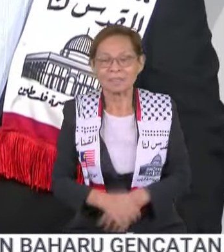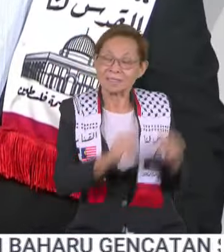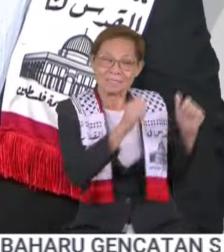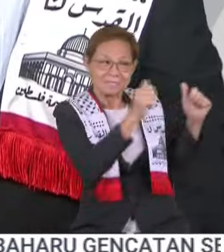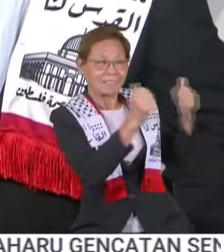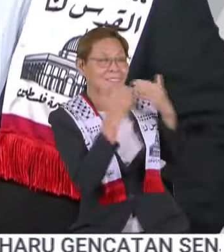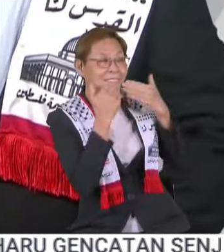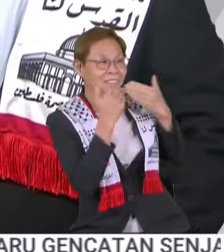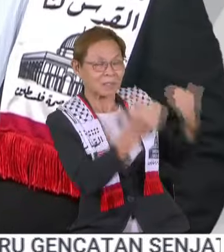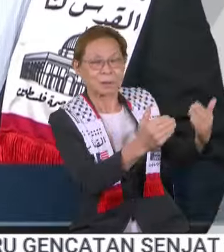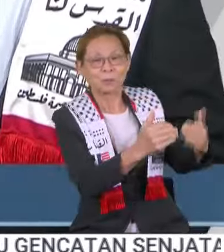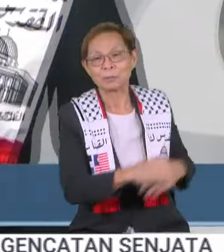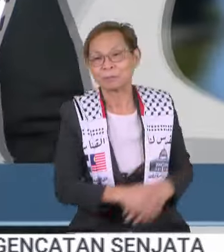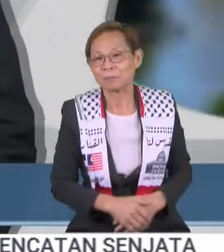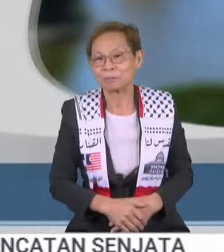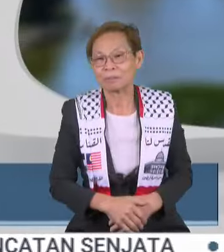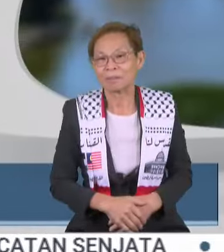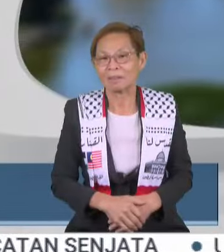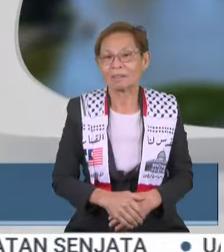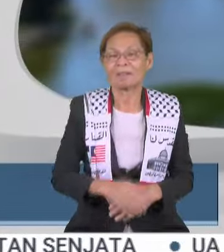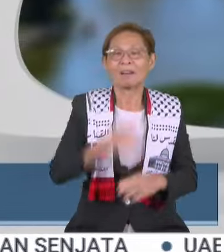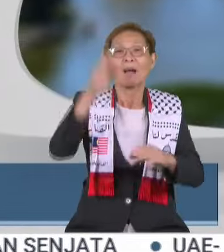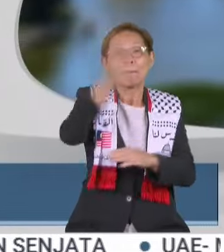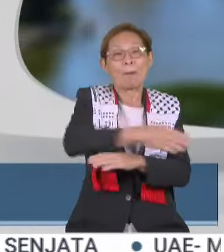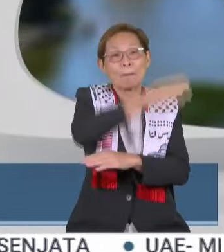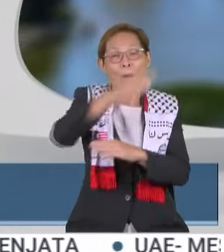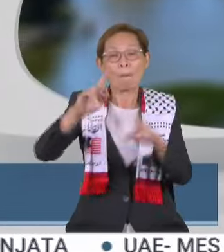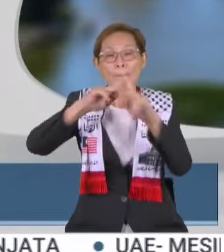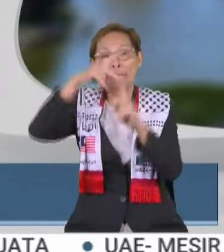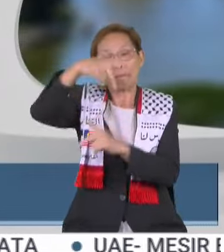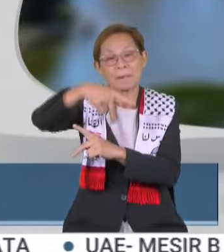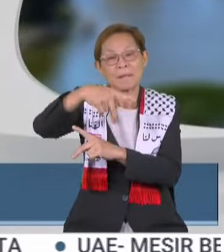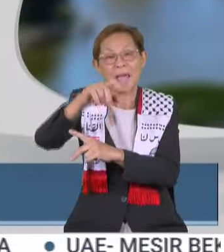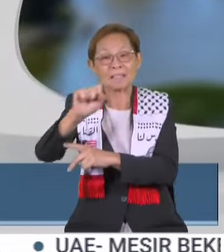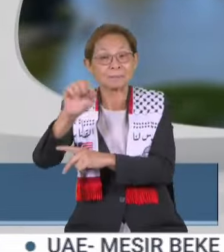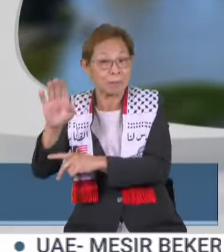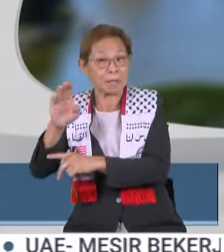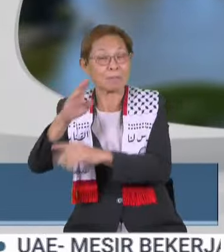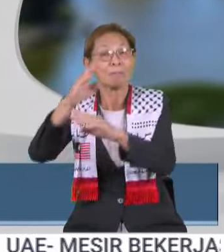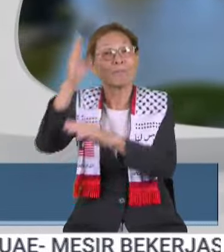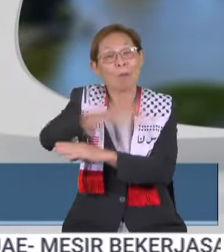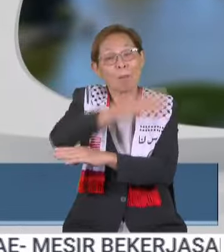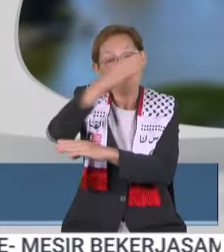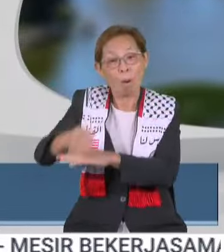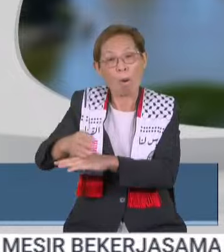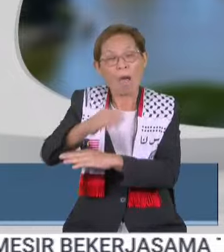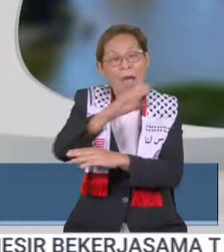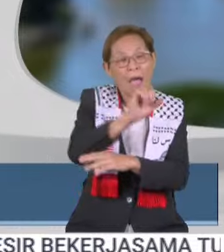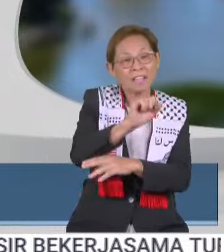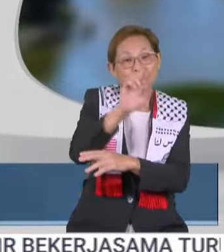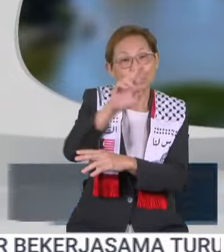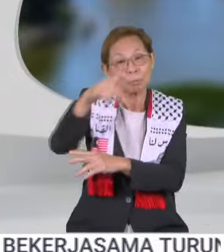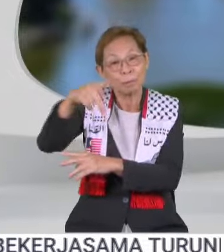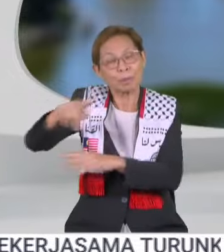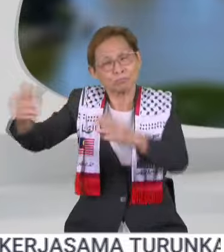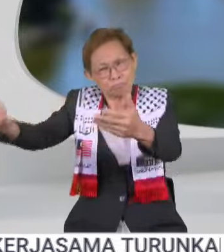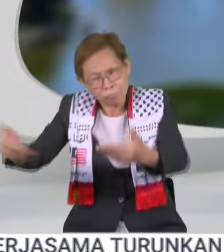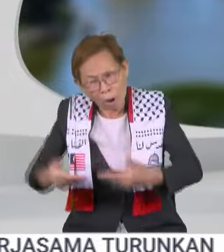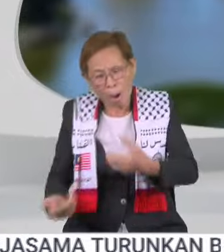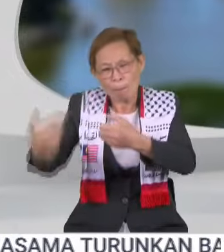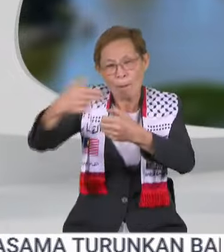Baik, terima kasih Sahi. Susulan pembubaran Parti Sarawak Bersatu PSB, Parti Rakyat Bersatu Sarawak SUPP